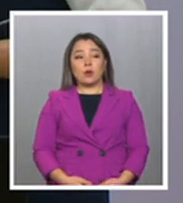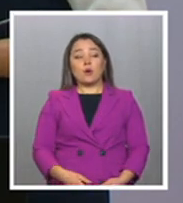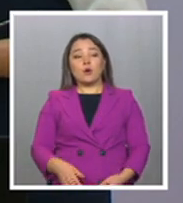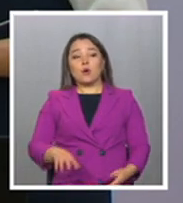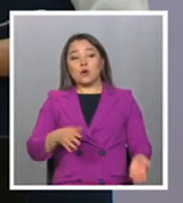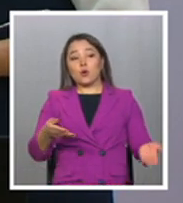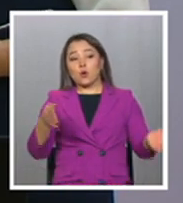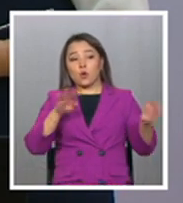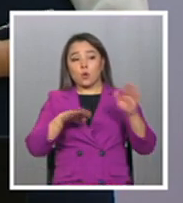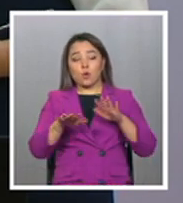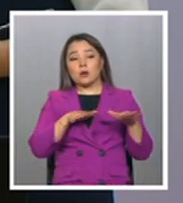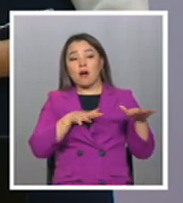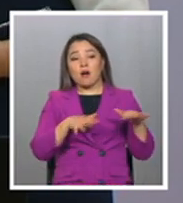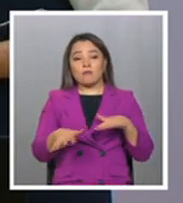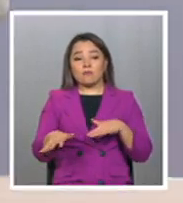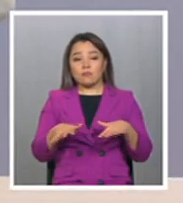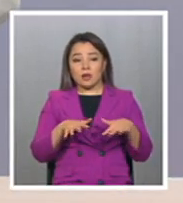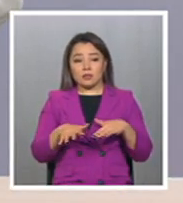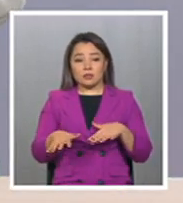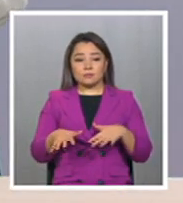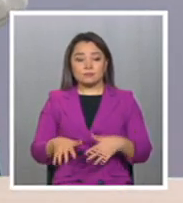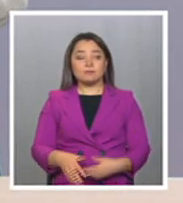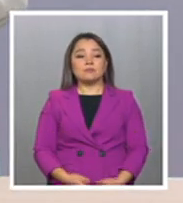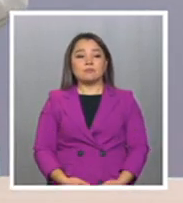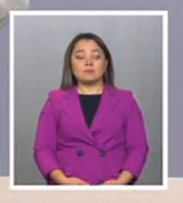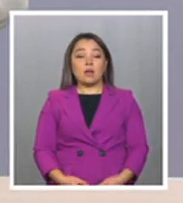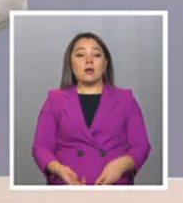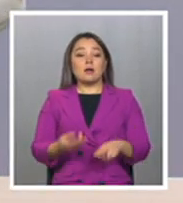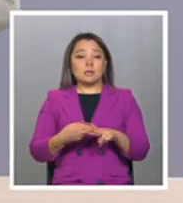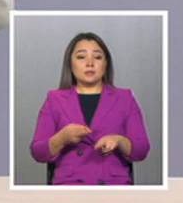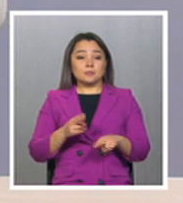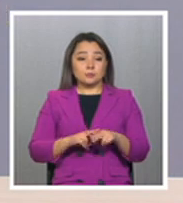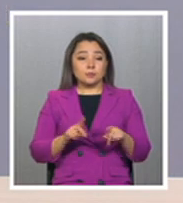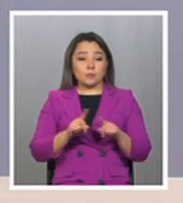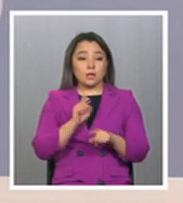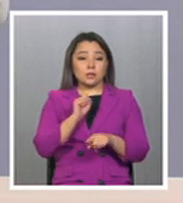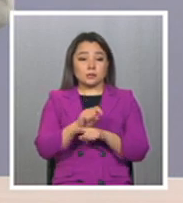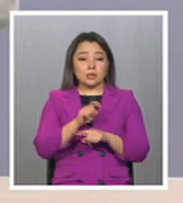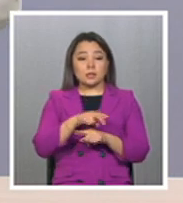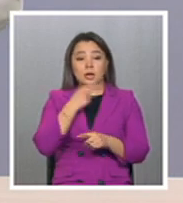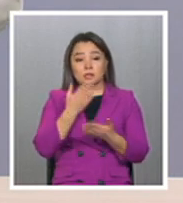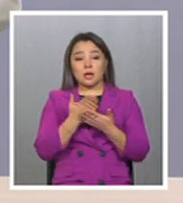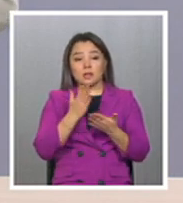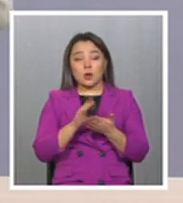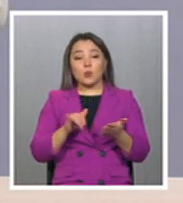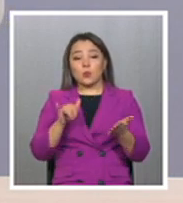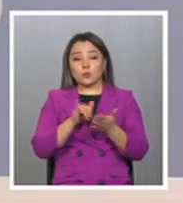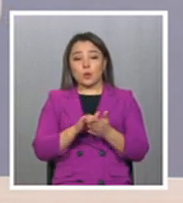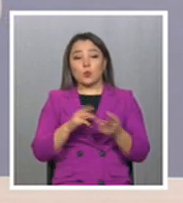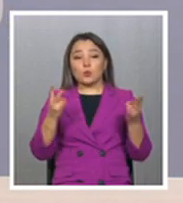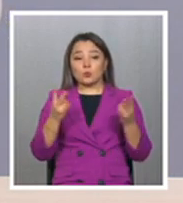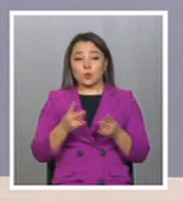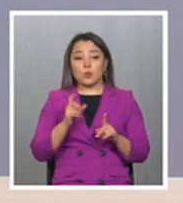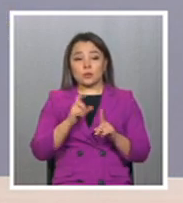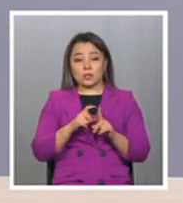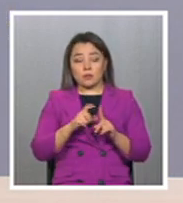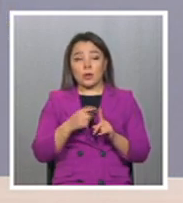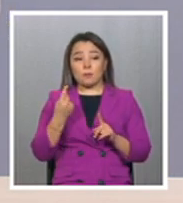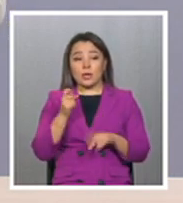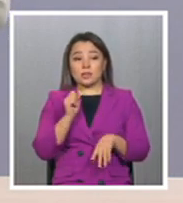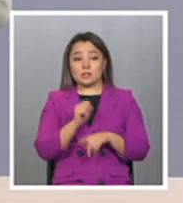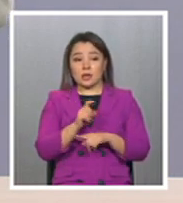обвалы – тау күшкіндері. Ребята, в этом задании нужно вставить слова. В первом